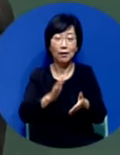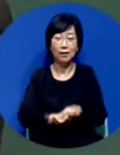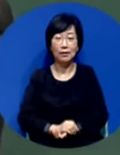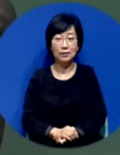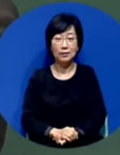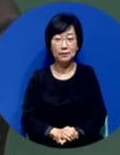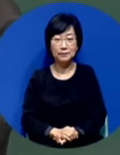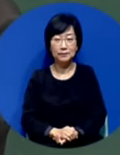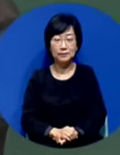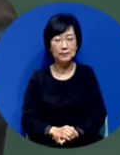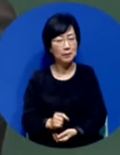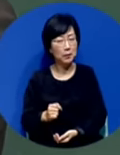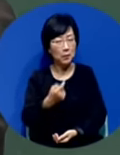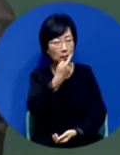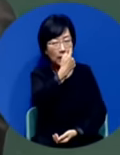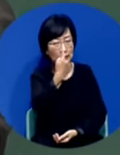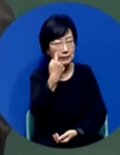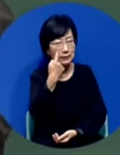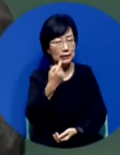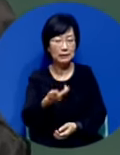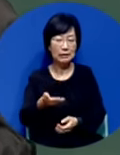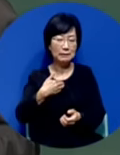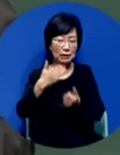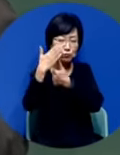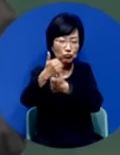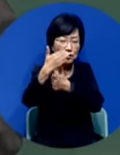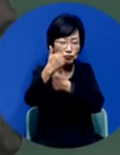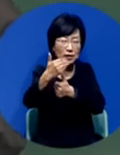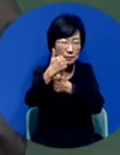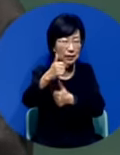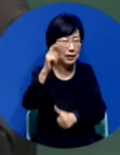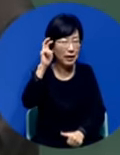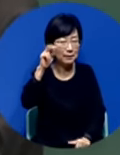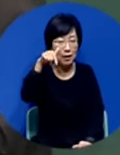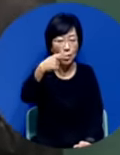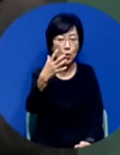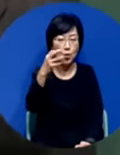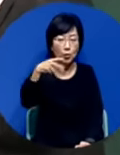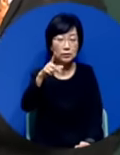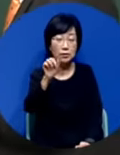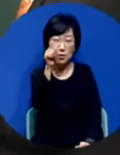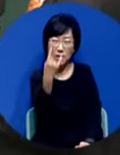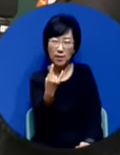뭐 확인하고 뭐 부르고 여러 가지 공청하고 하겠죠.